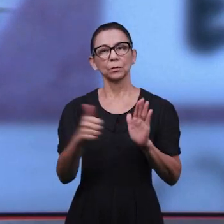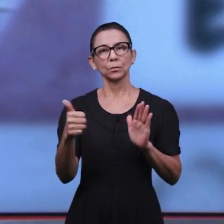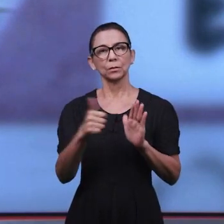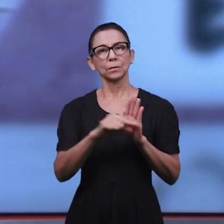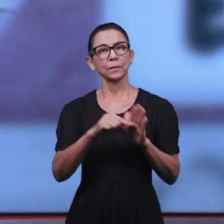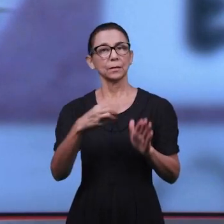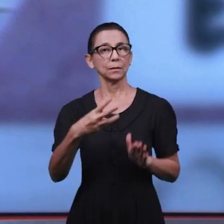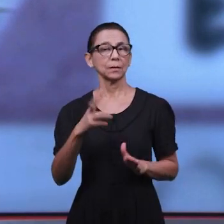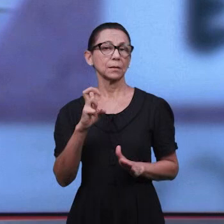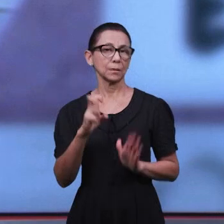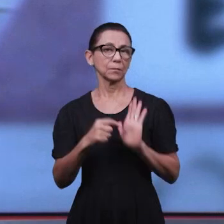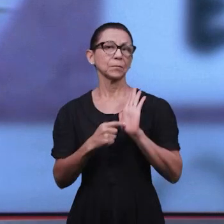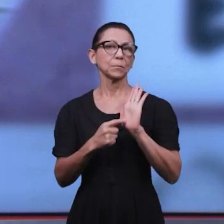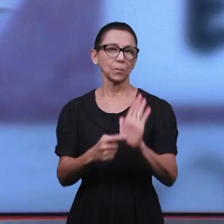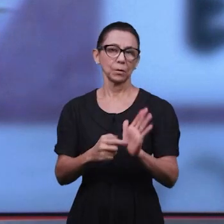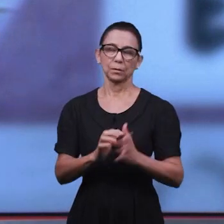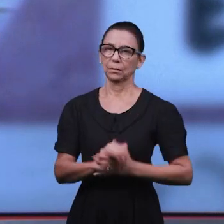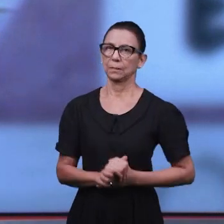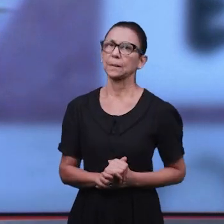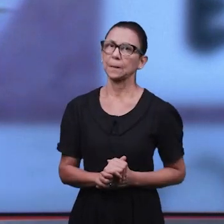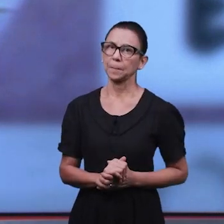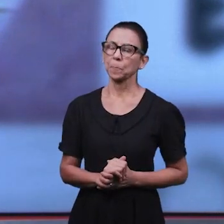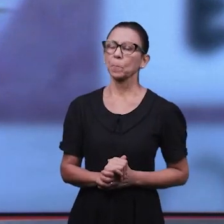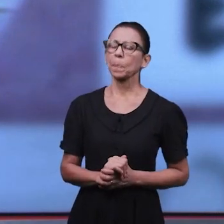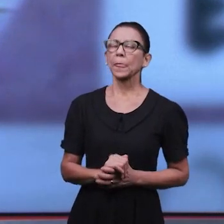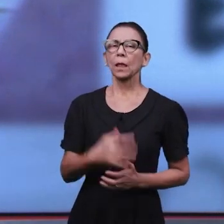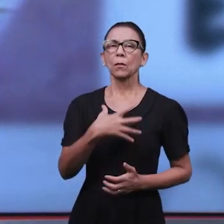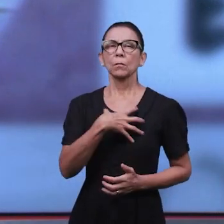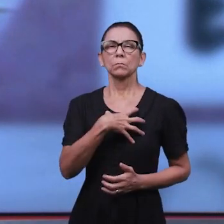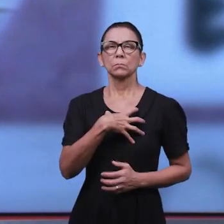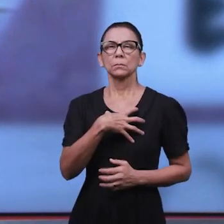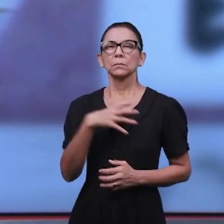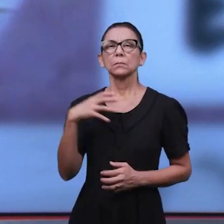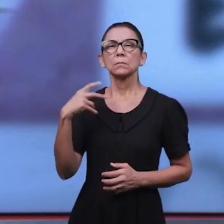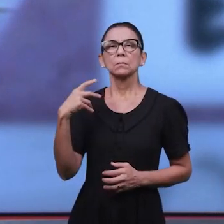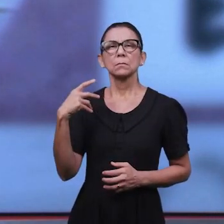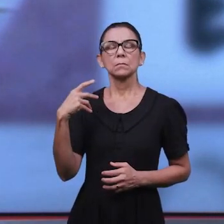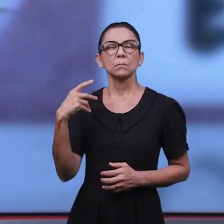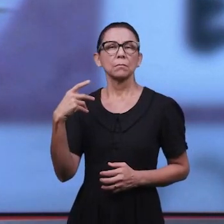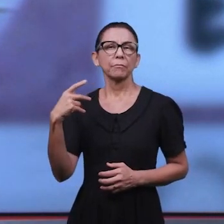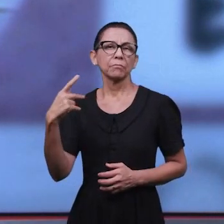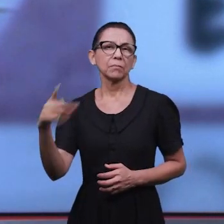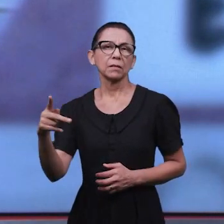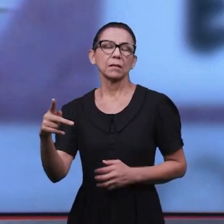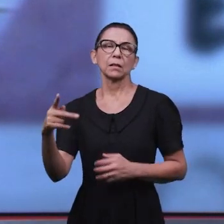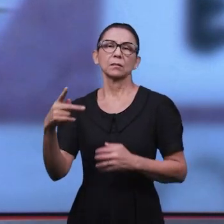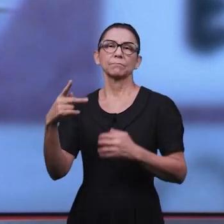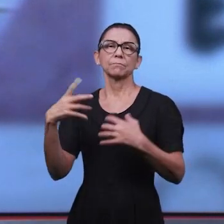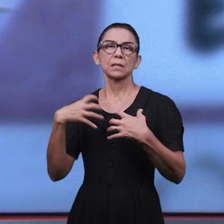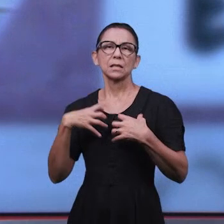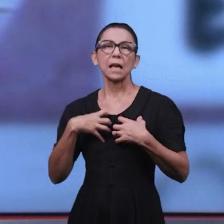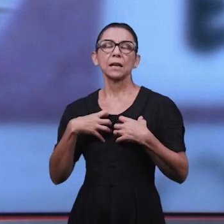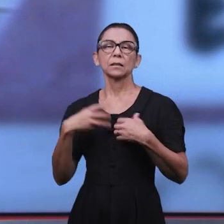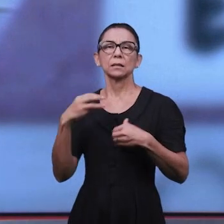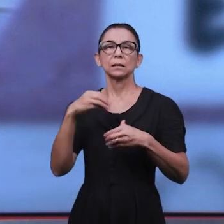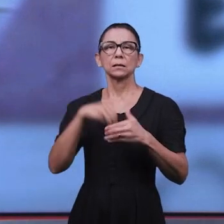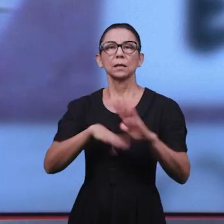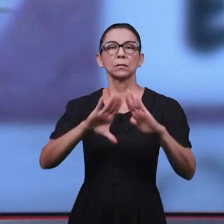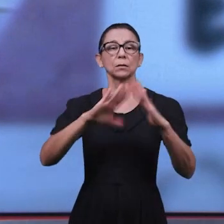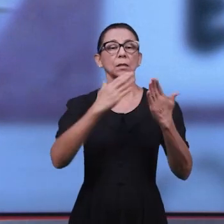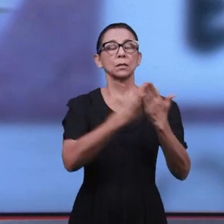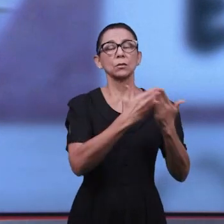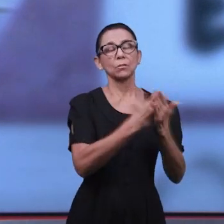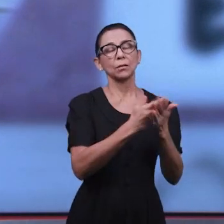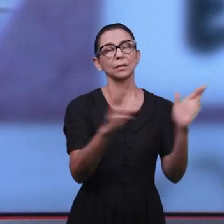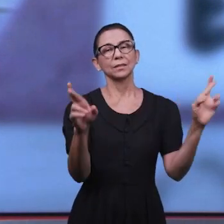11, verset 35. Parler sur ce qu'ils sentent, ce qu'ils vivent à l'école, leur rapport